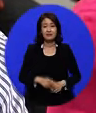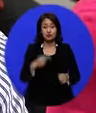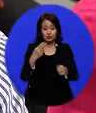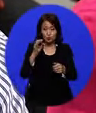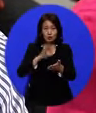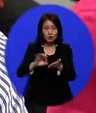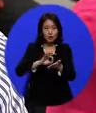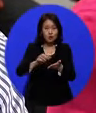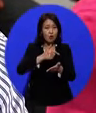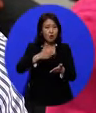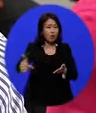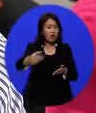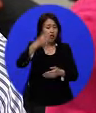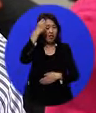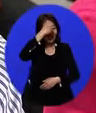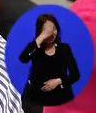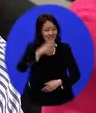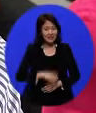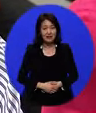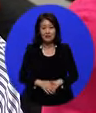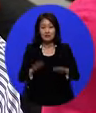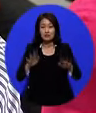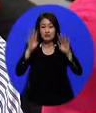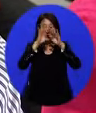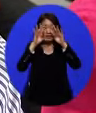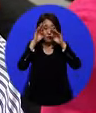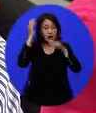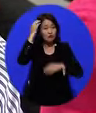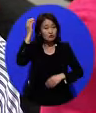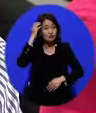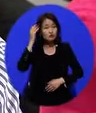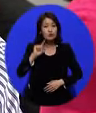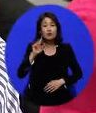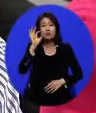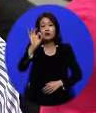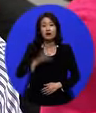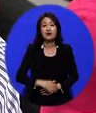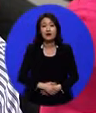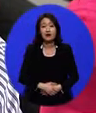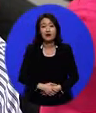교육비가 만만치 않아요. 지금 우리 대한민국 어떤가요?